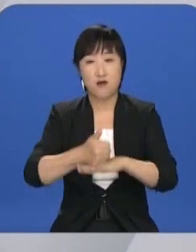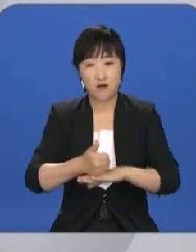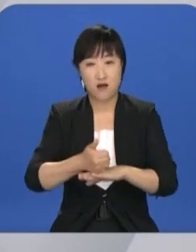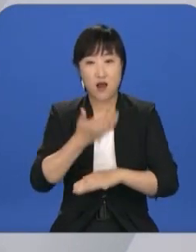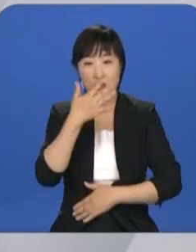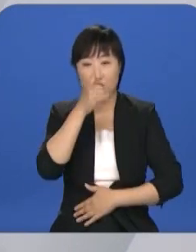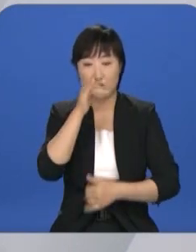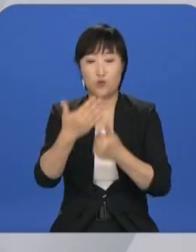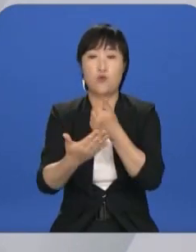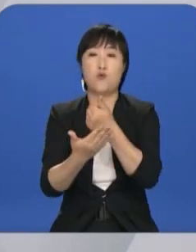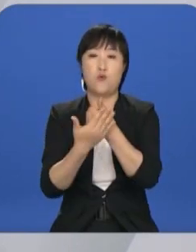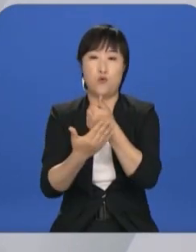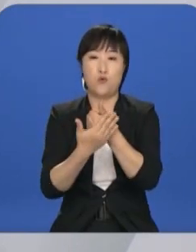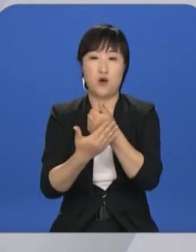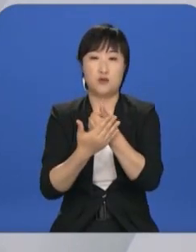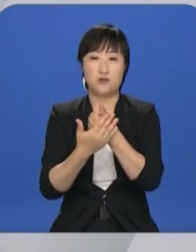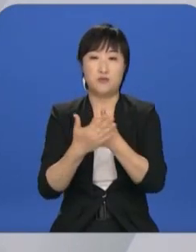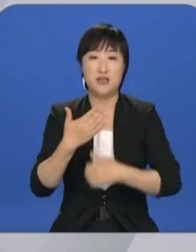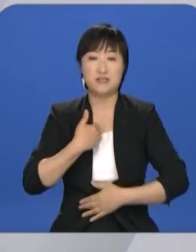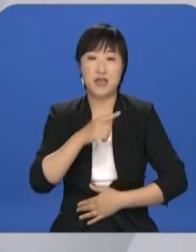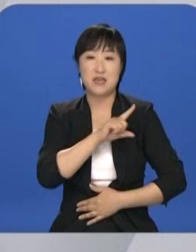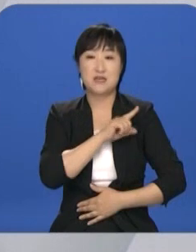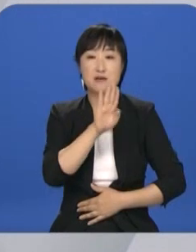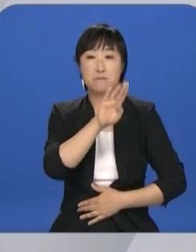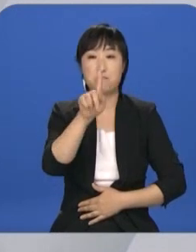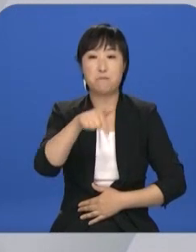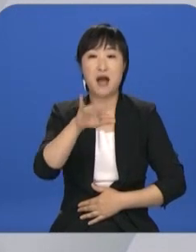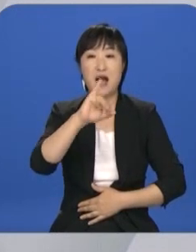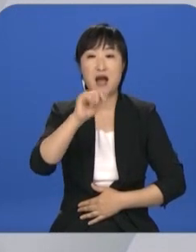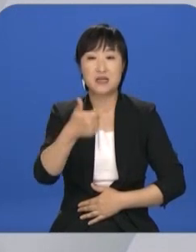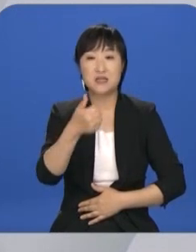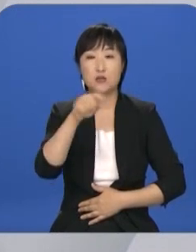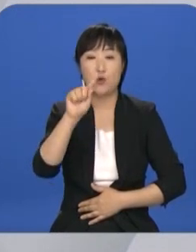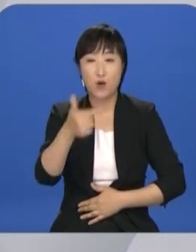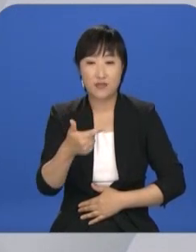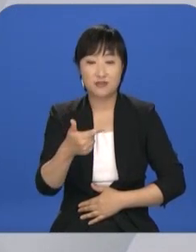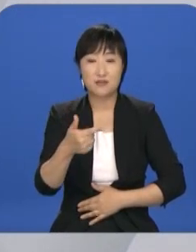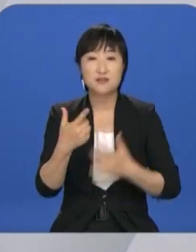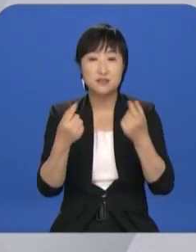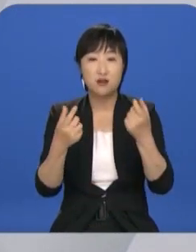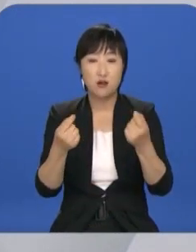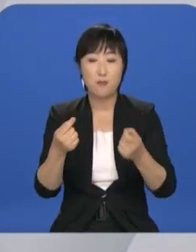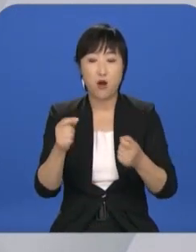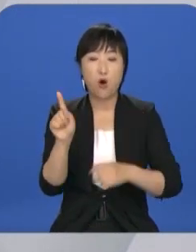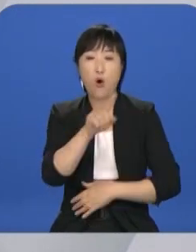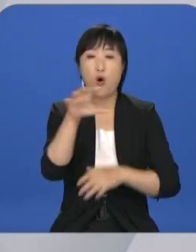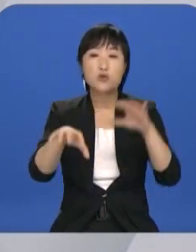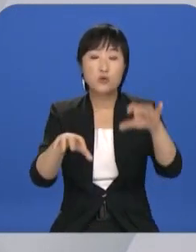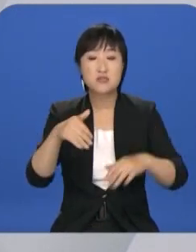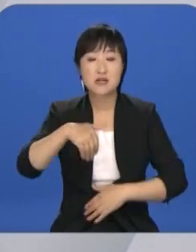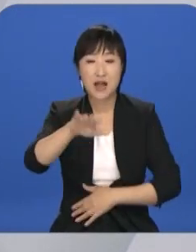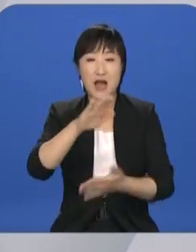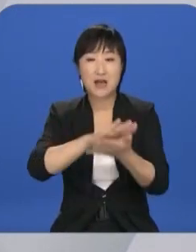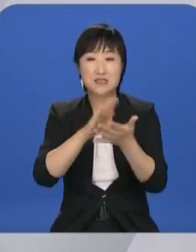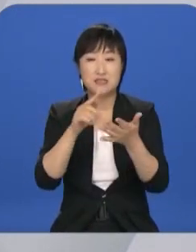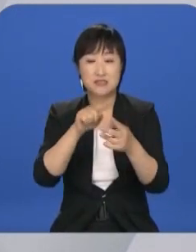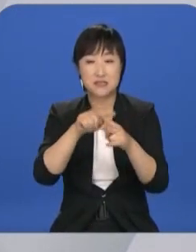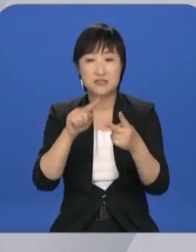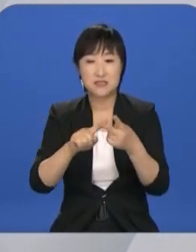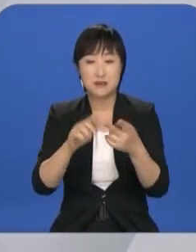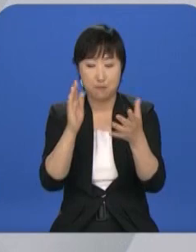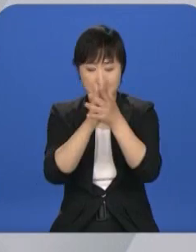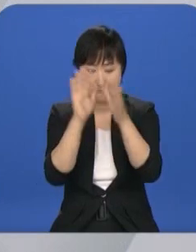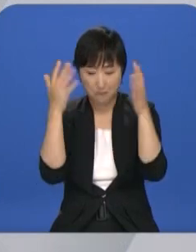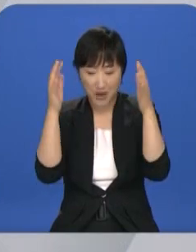있도록 도와주십시오. 제 이름 박인환처럼 어디를 가나 박수받는 군수,